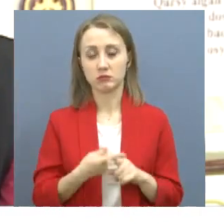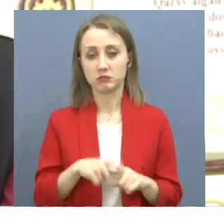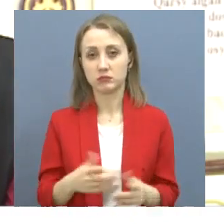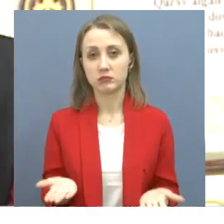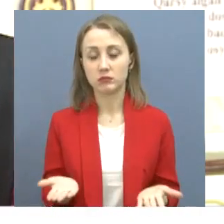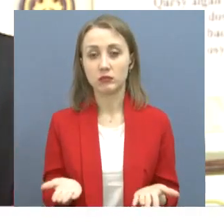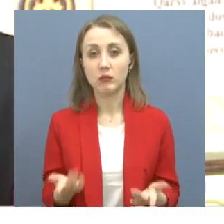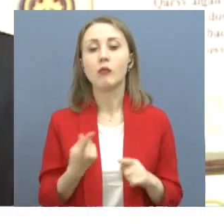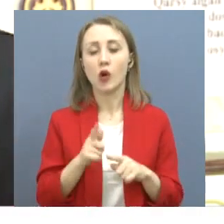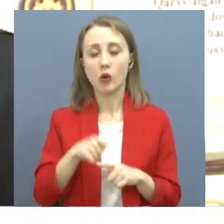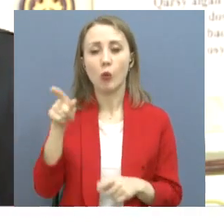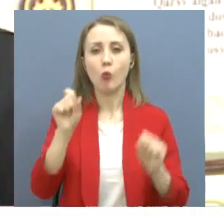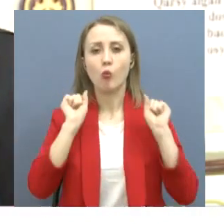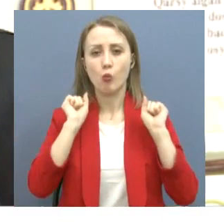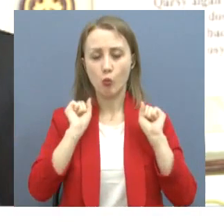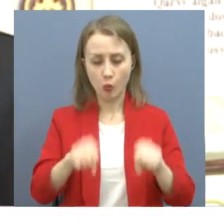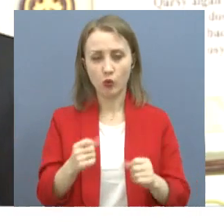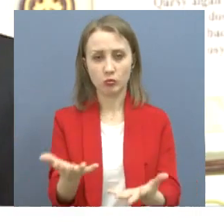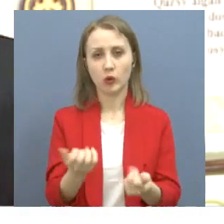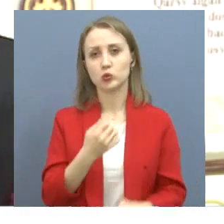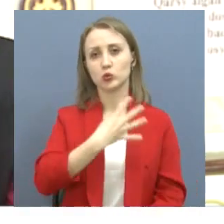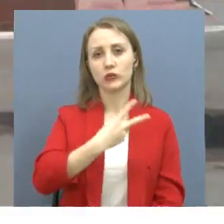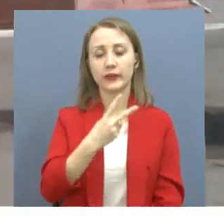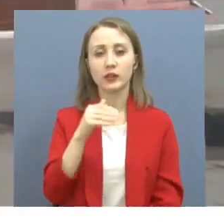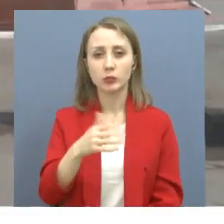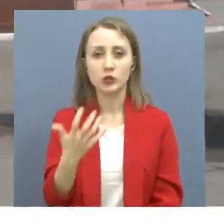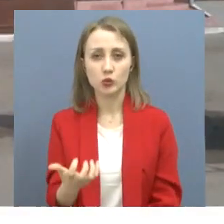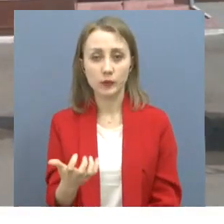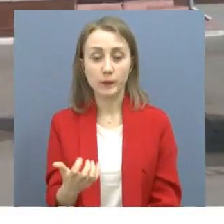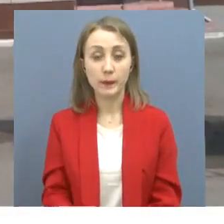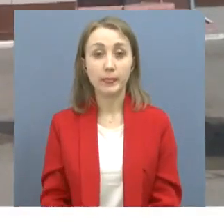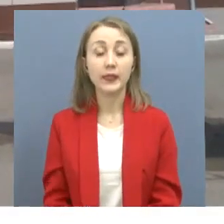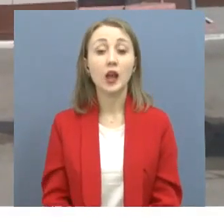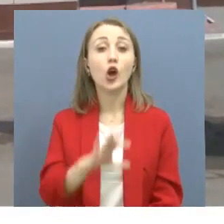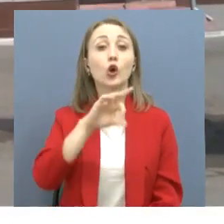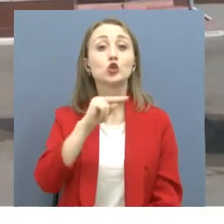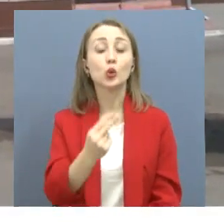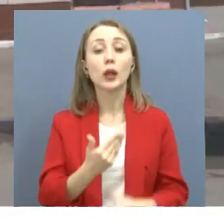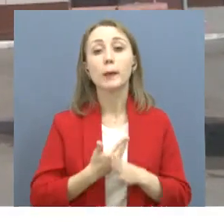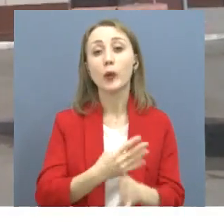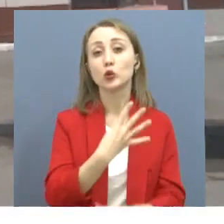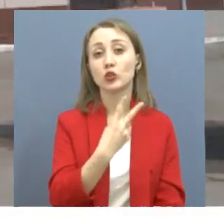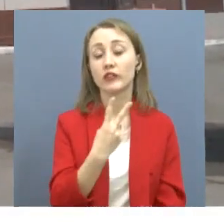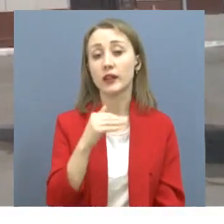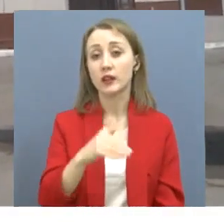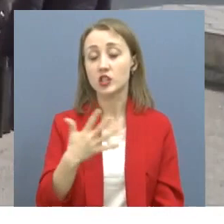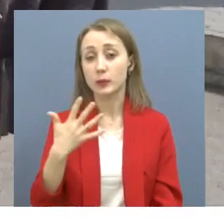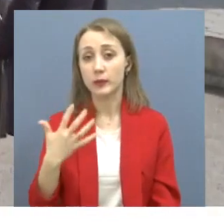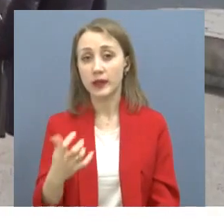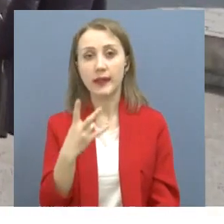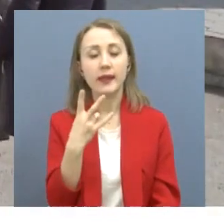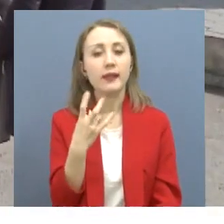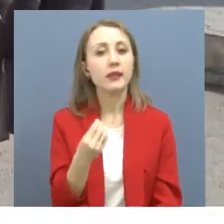пандемии коронавируса, из-за карантина она не смогла это сделать. Напомним, что социальная выплата 42,5 тысячи тенге